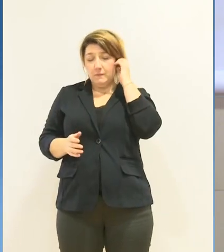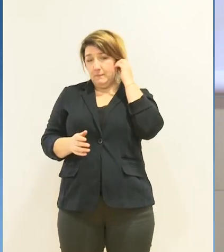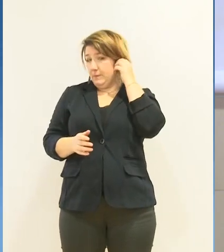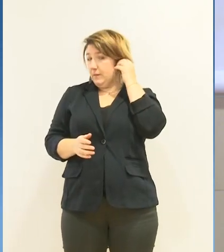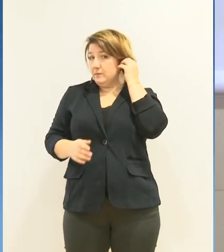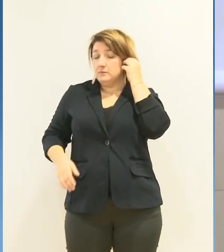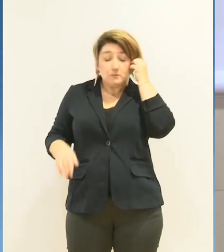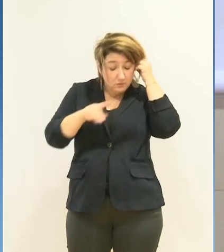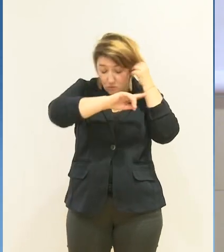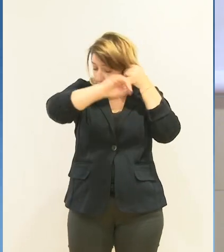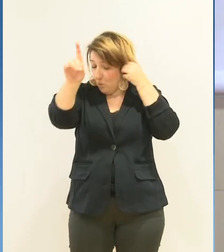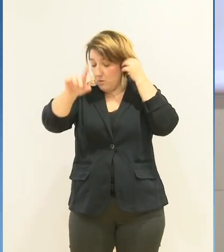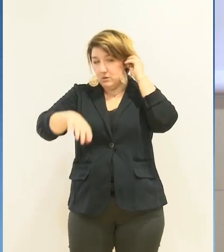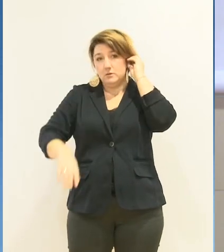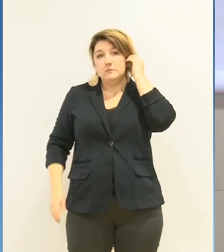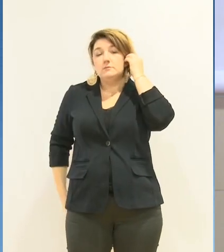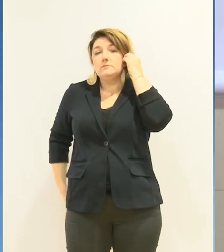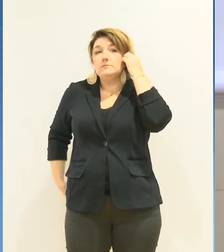non non